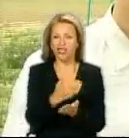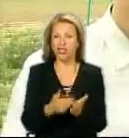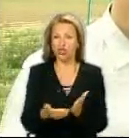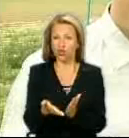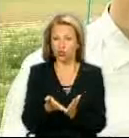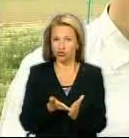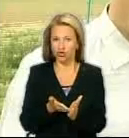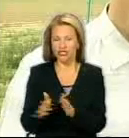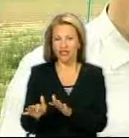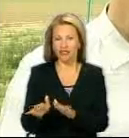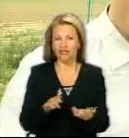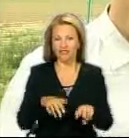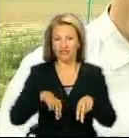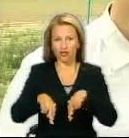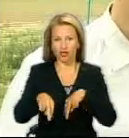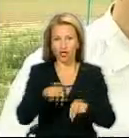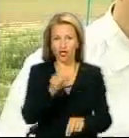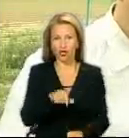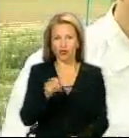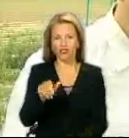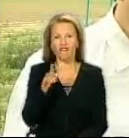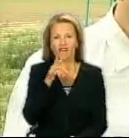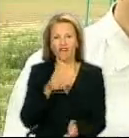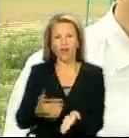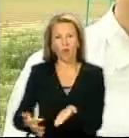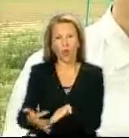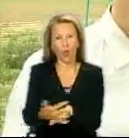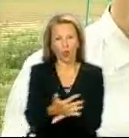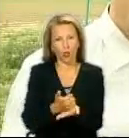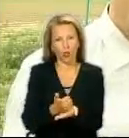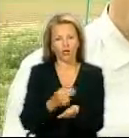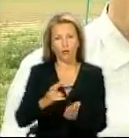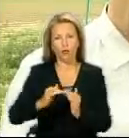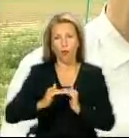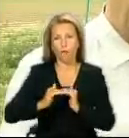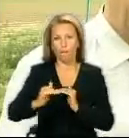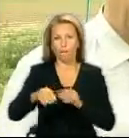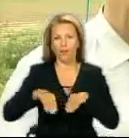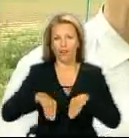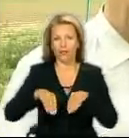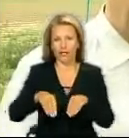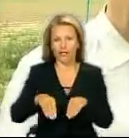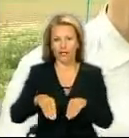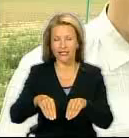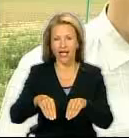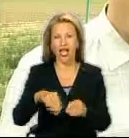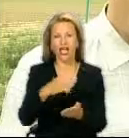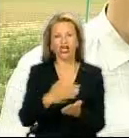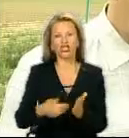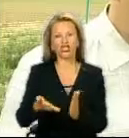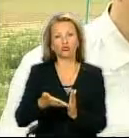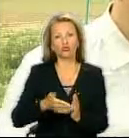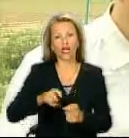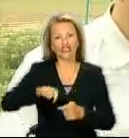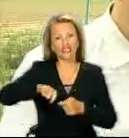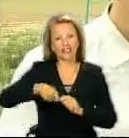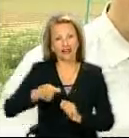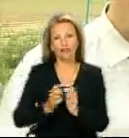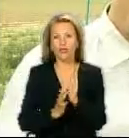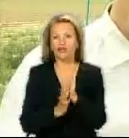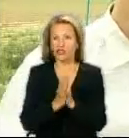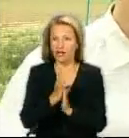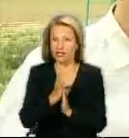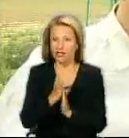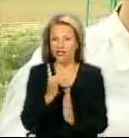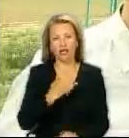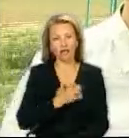уже движение людей во время сборки по плантации. Исключается травмирование растений, что очень важно, потому